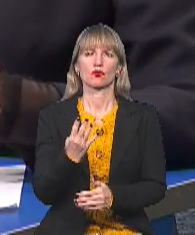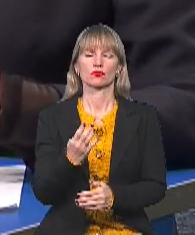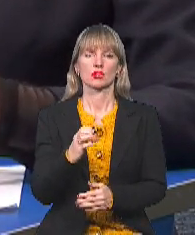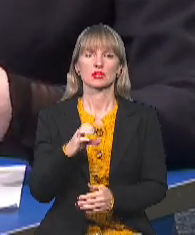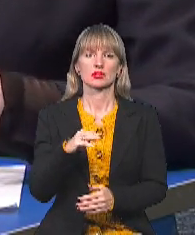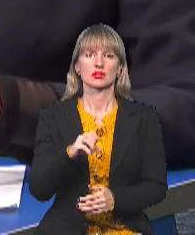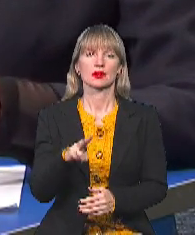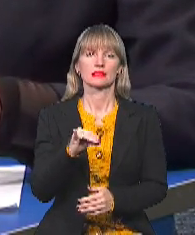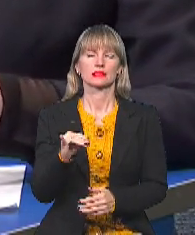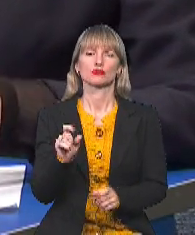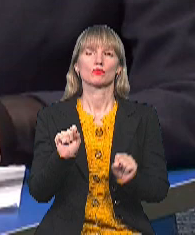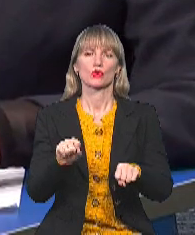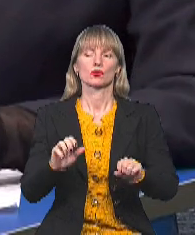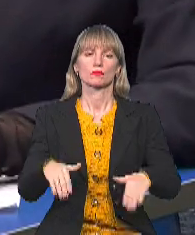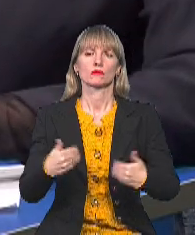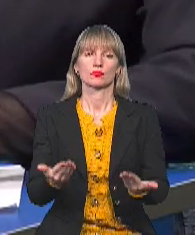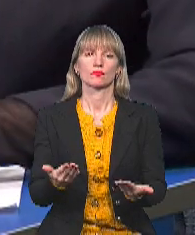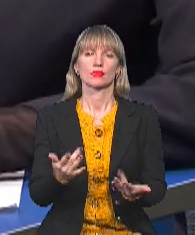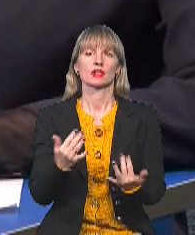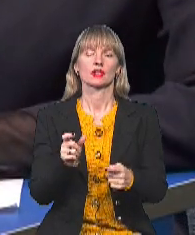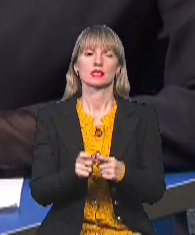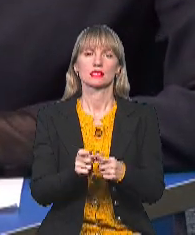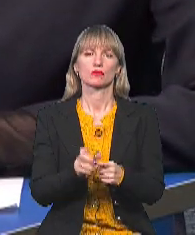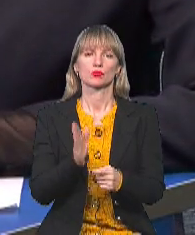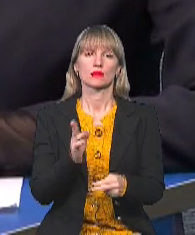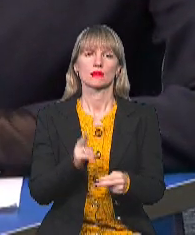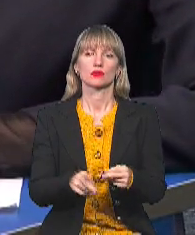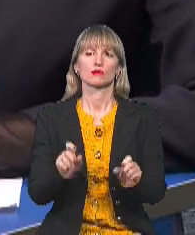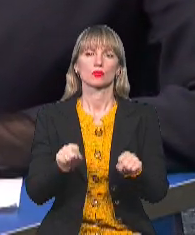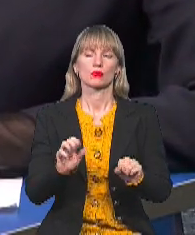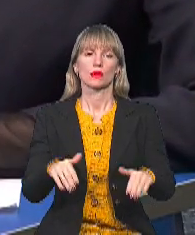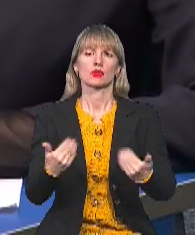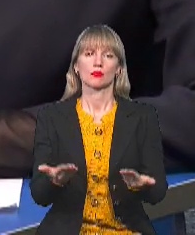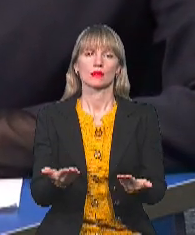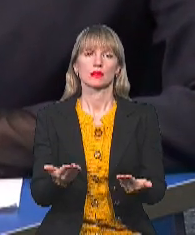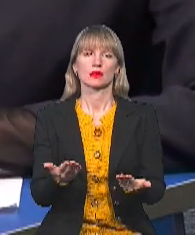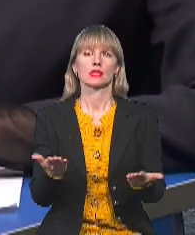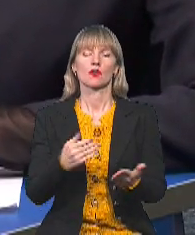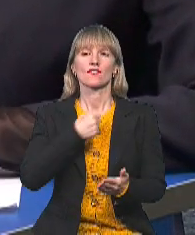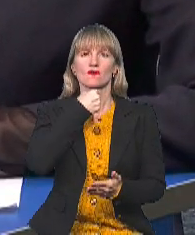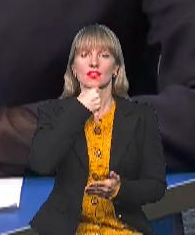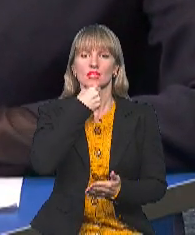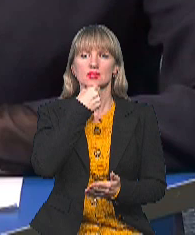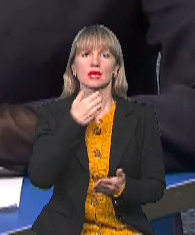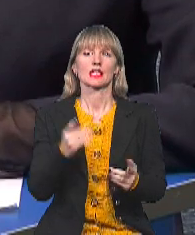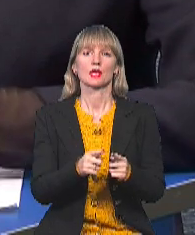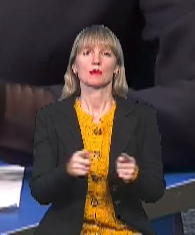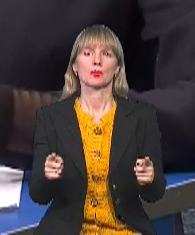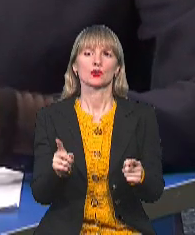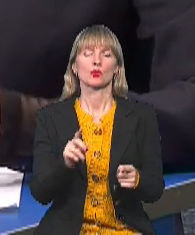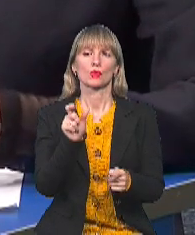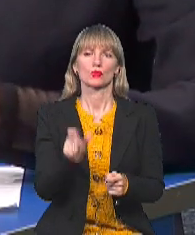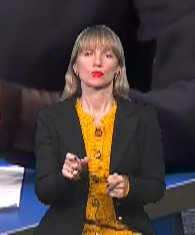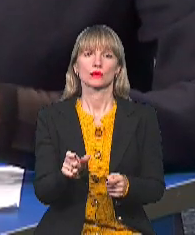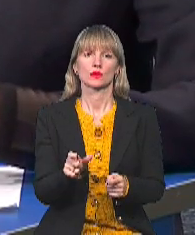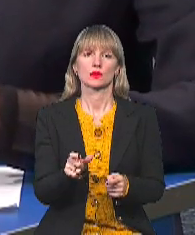третя, четверта. Зустрічається. Що можна порекомендувати, от, буквально на кілька слів і будемо завершувати, що можна порекомендувати, от, якому віці, який період, аби людина,